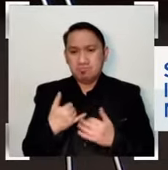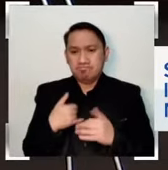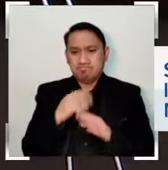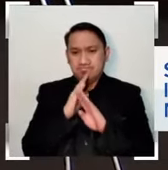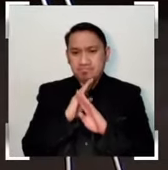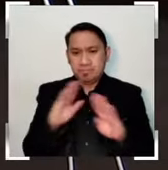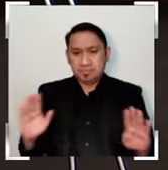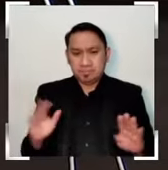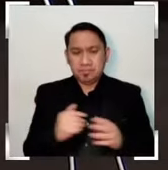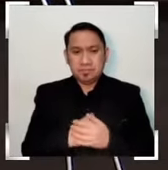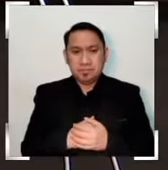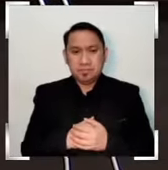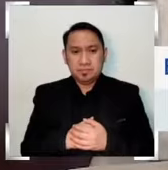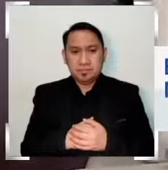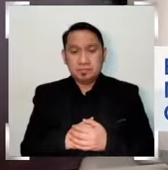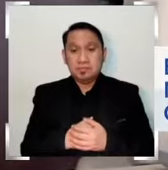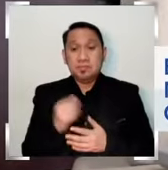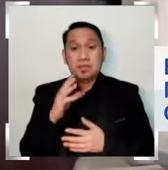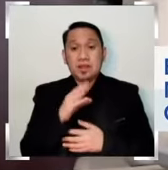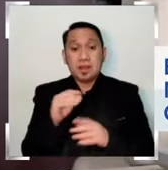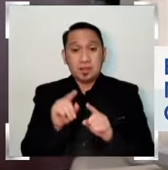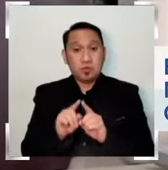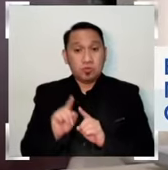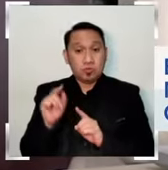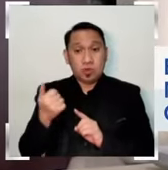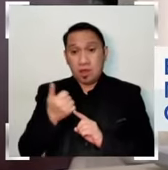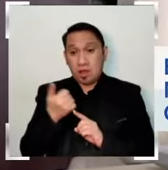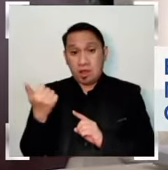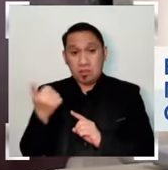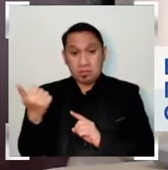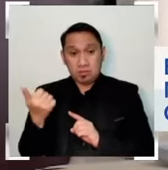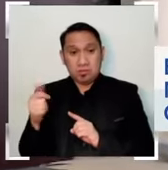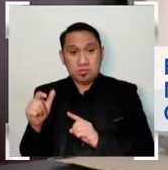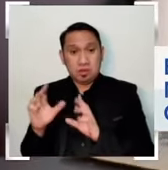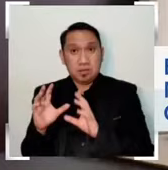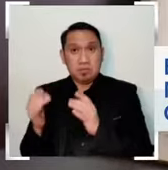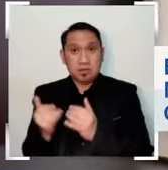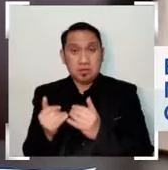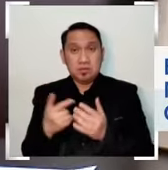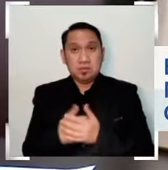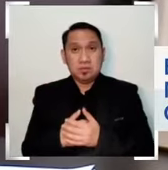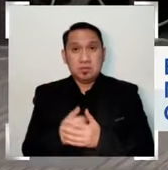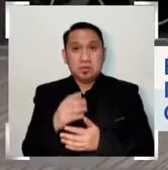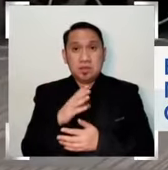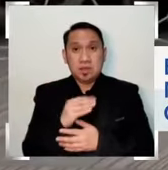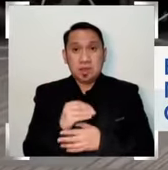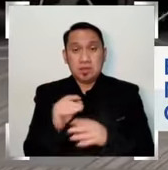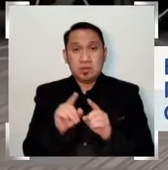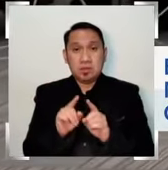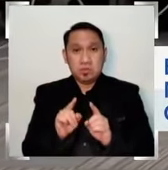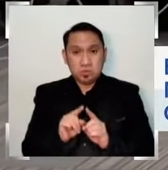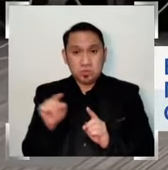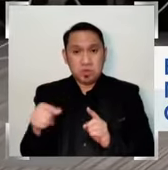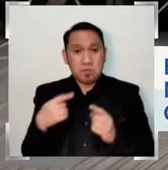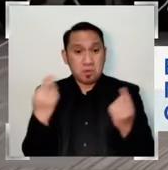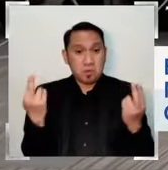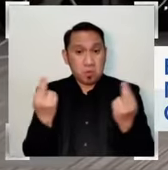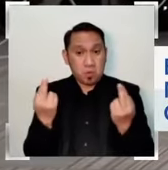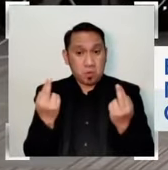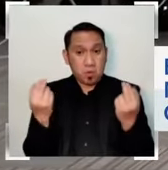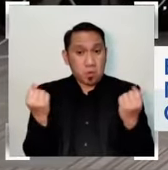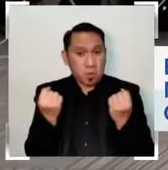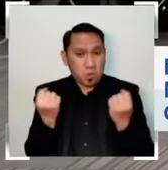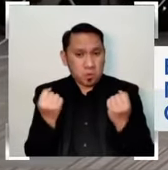sa pagdinig ang Wheel Builders o WBI Storage. Nagpapatakbo sila ng cold storage facilities para sa local